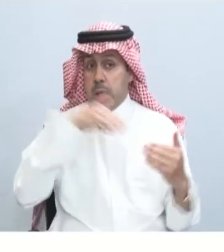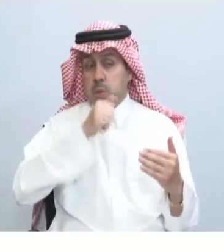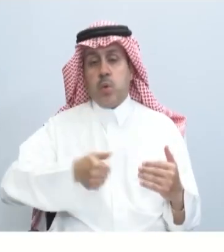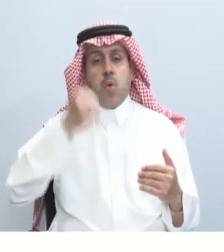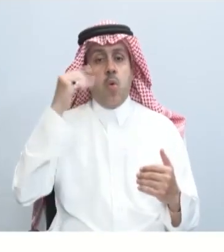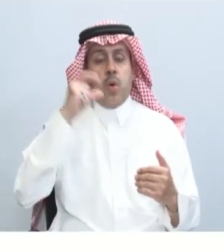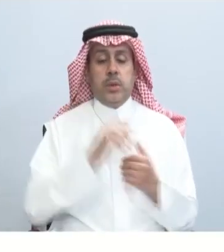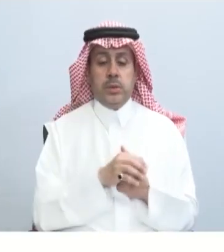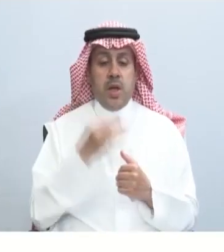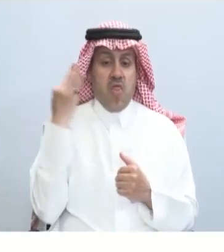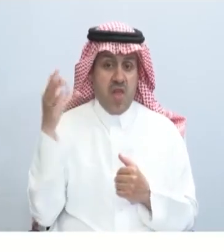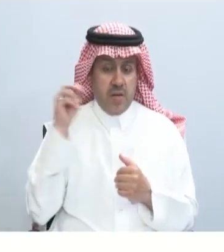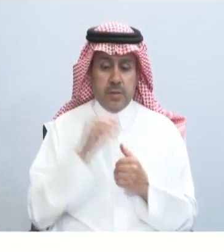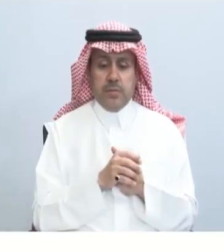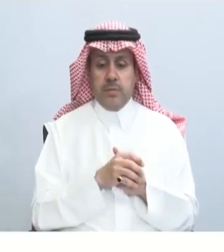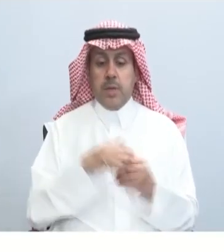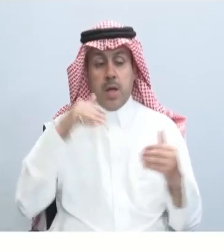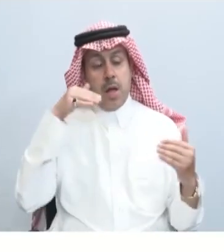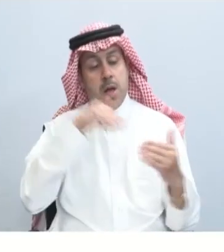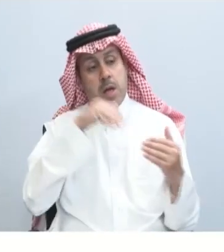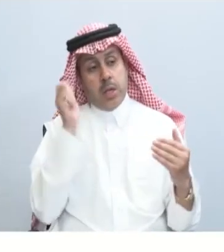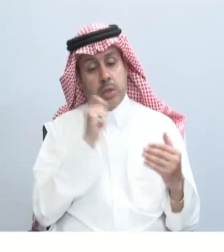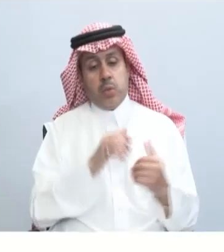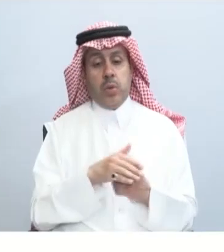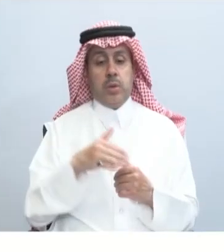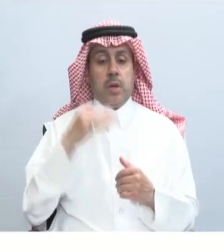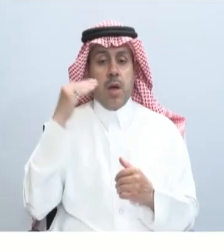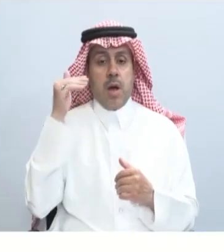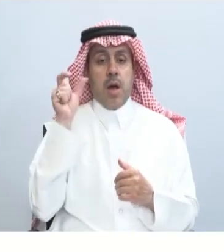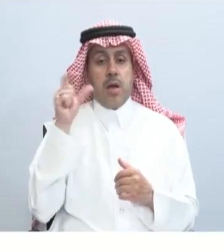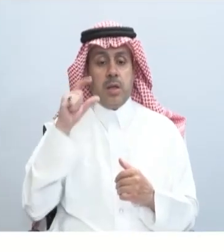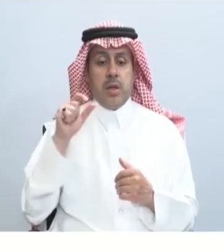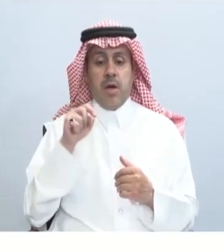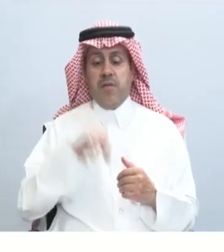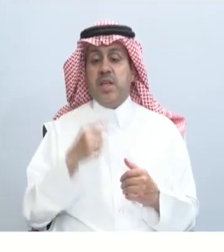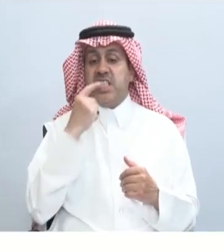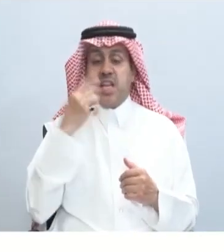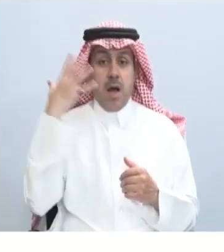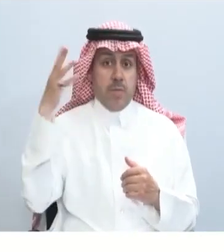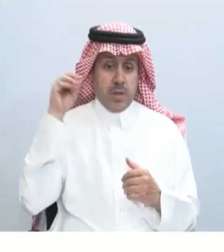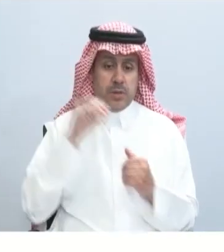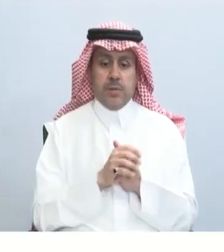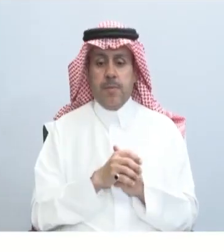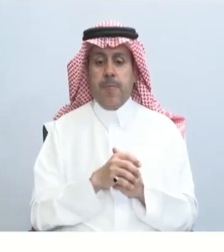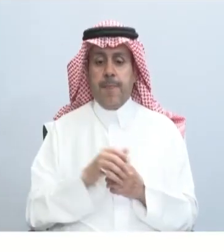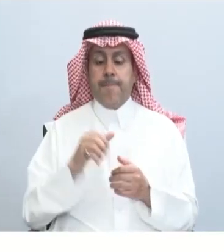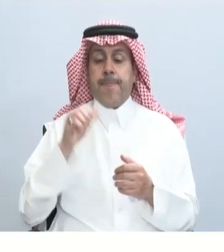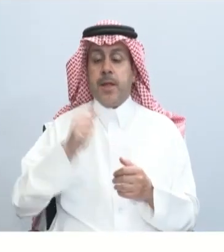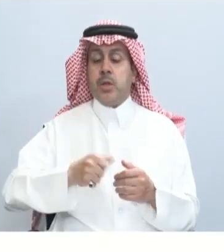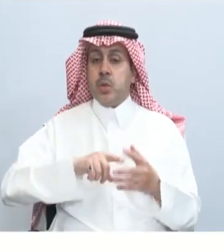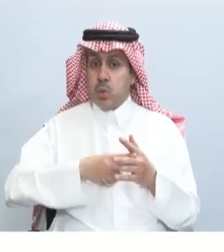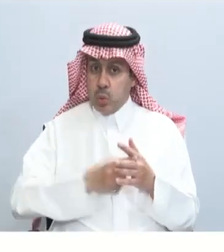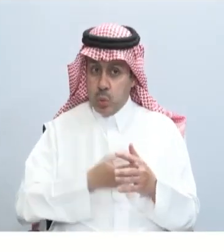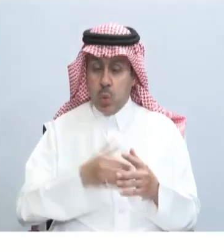غزوه الاحزاب الخندق في السنه الخامسه للهجره صلح الحديبيه في السنه السادسه للهجره